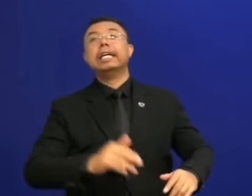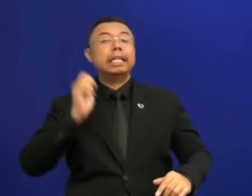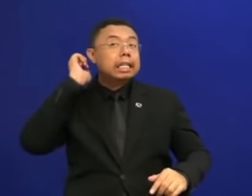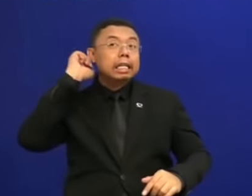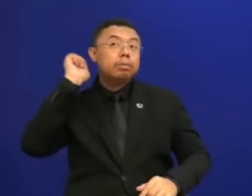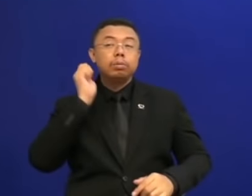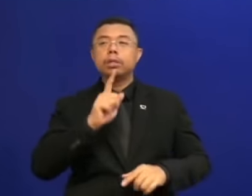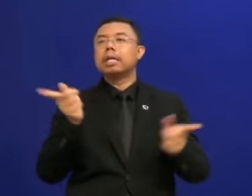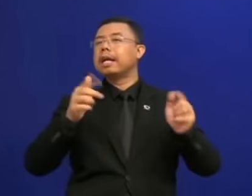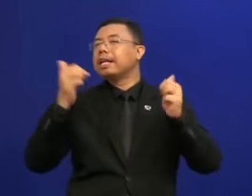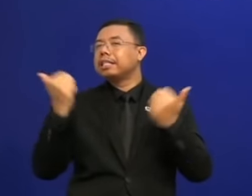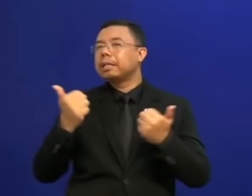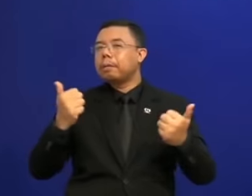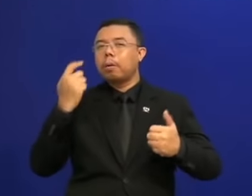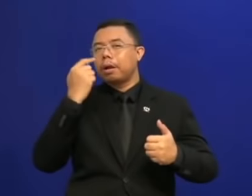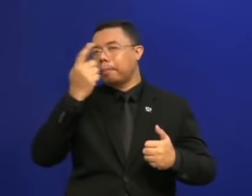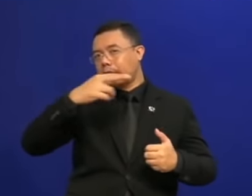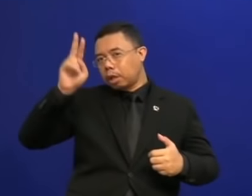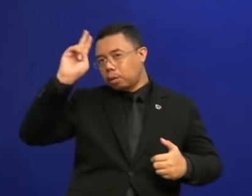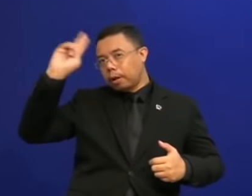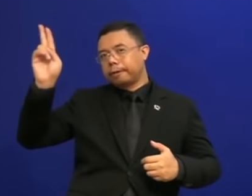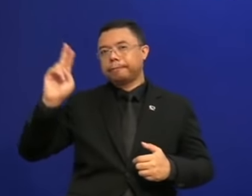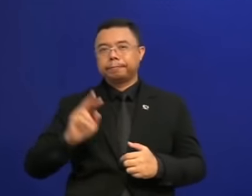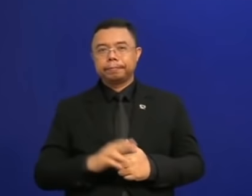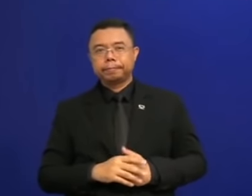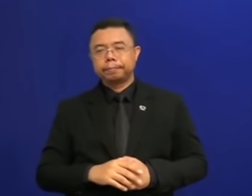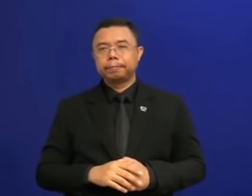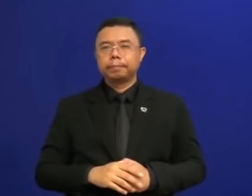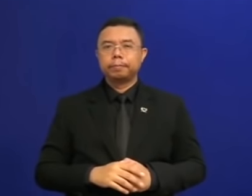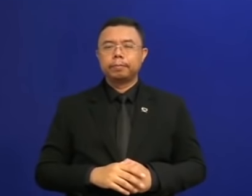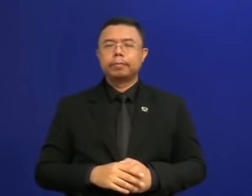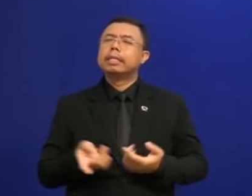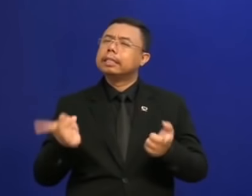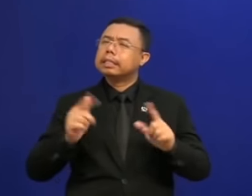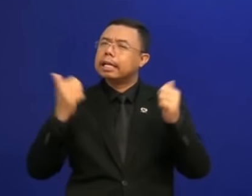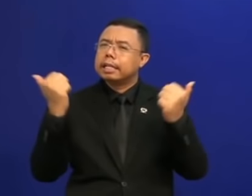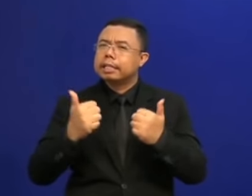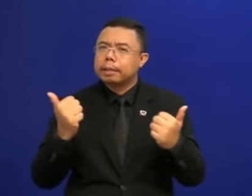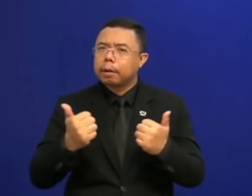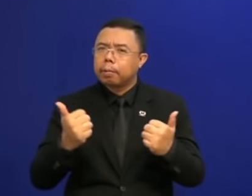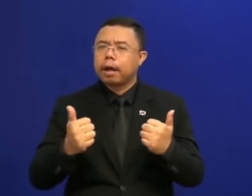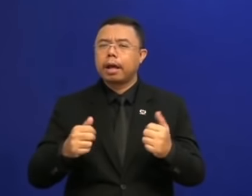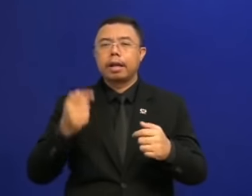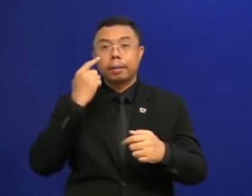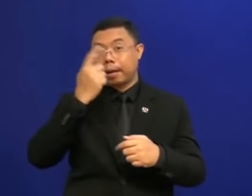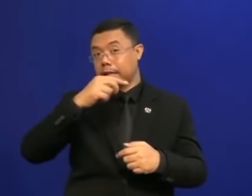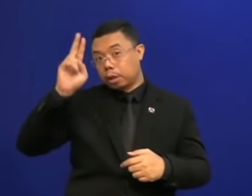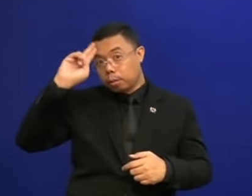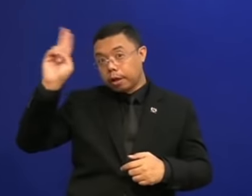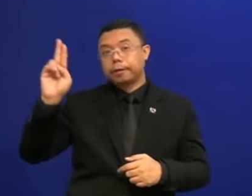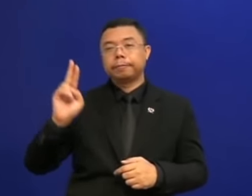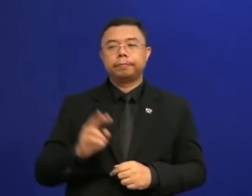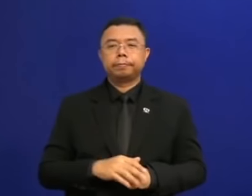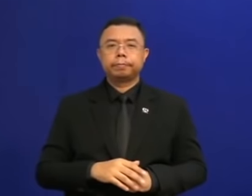ibu-ibu menjadi istimewa di mata Tuhan. Menjadi istimewa di mata Tuhan.